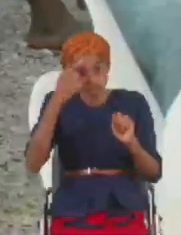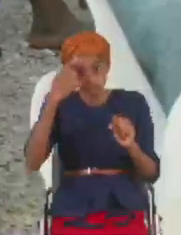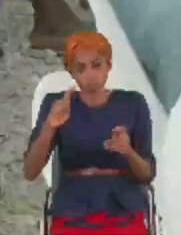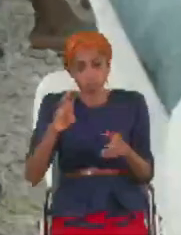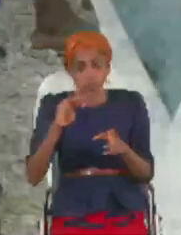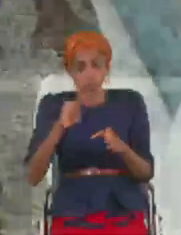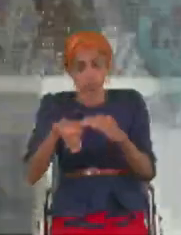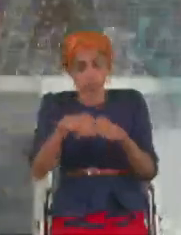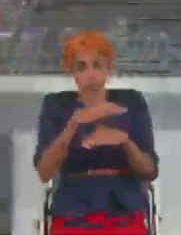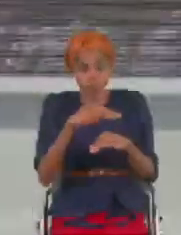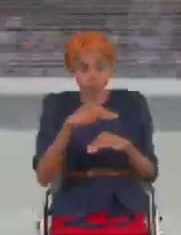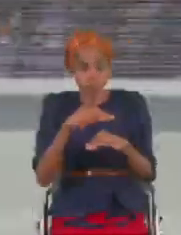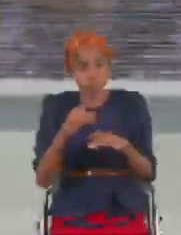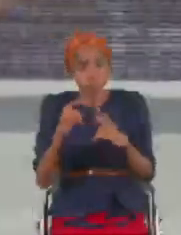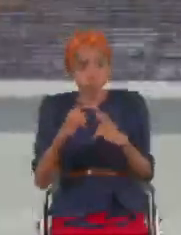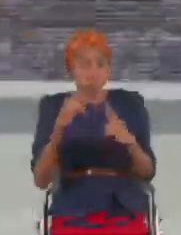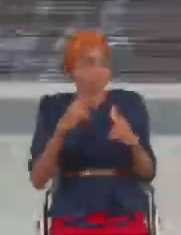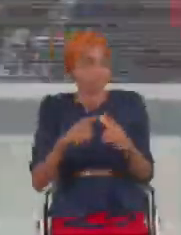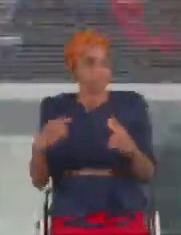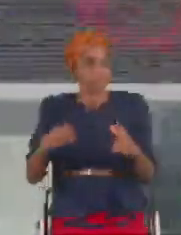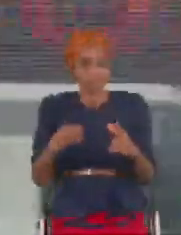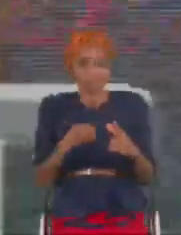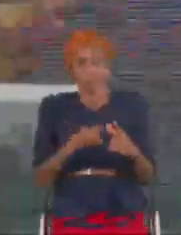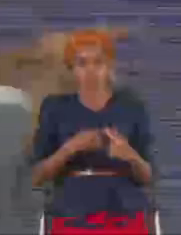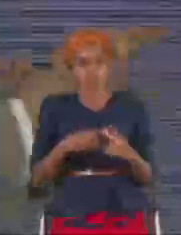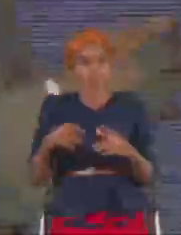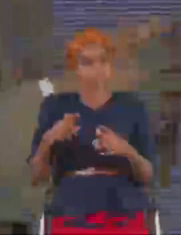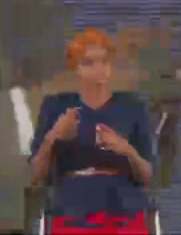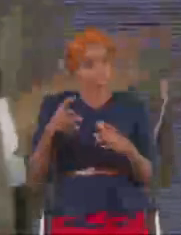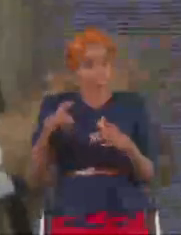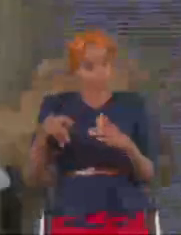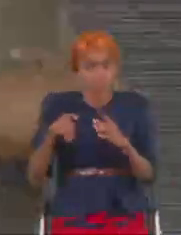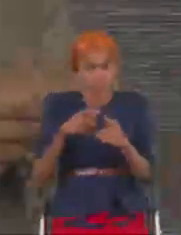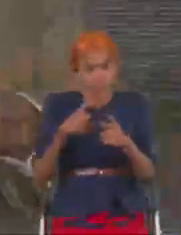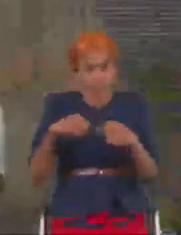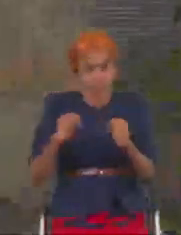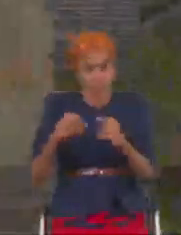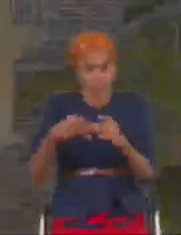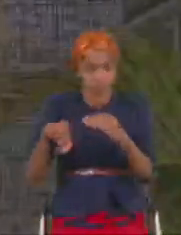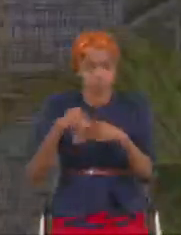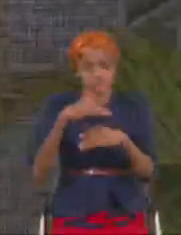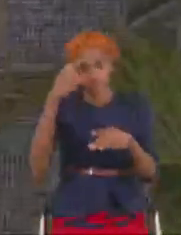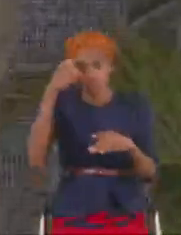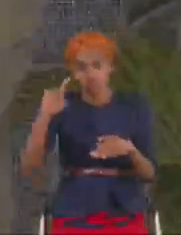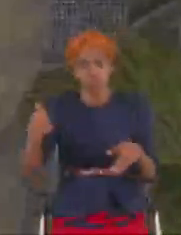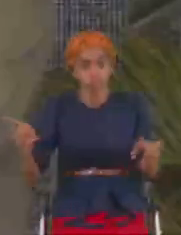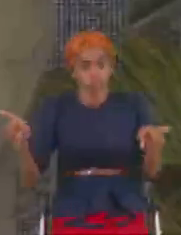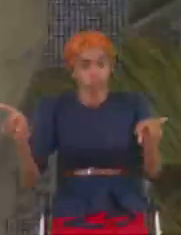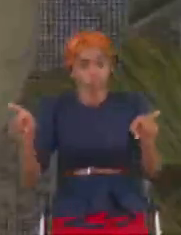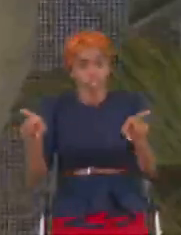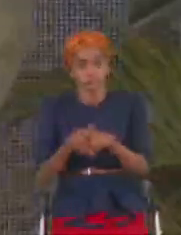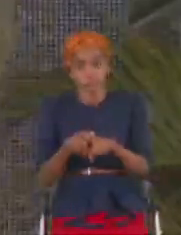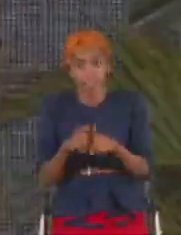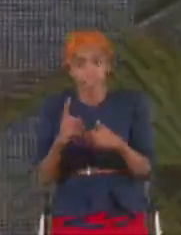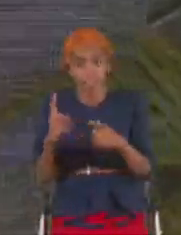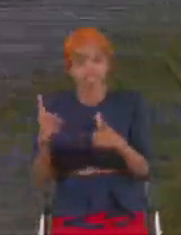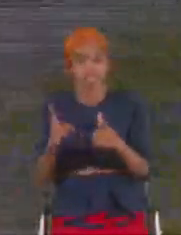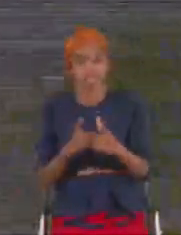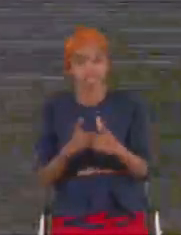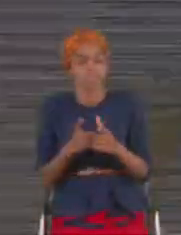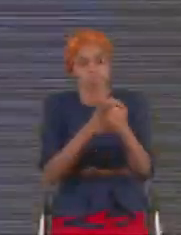2 timothée 2 mais c'est sain plus tôt nous devons combattre suivant les règles comme